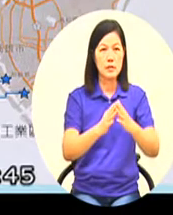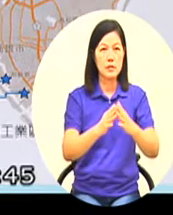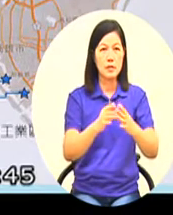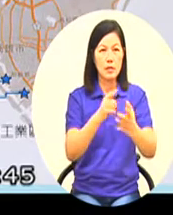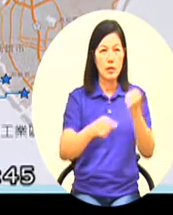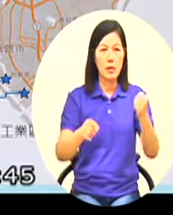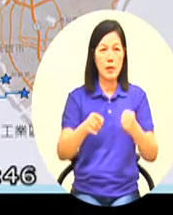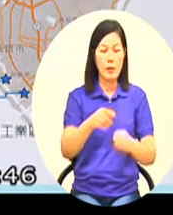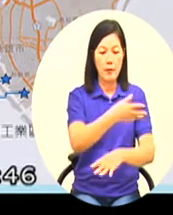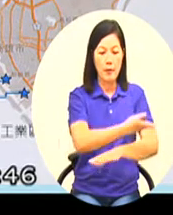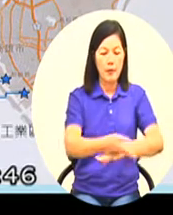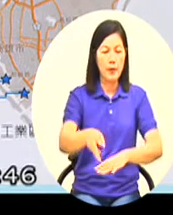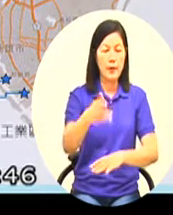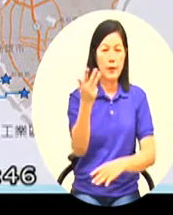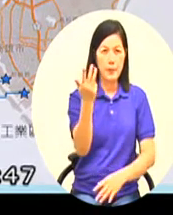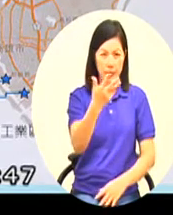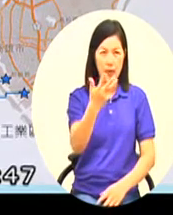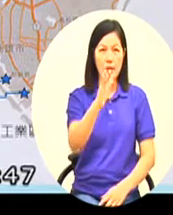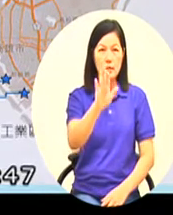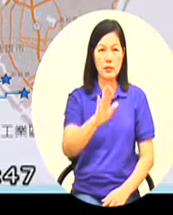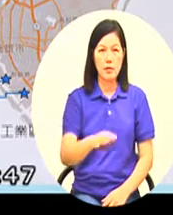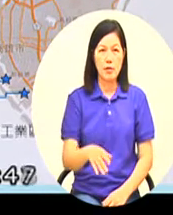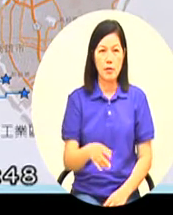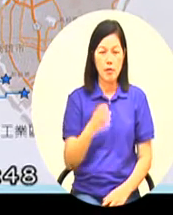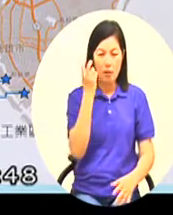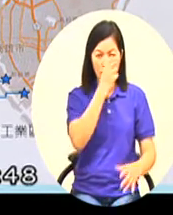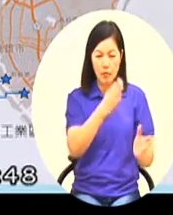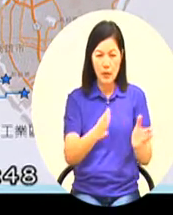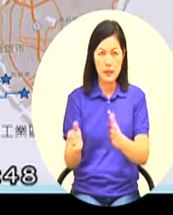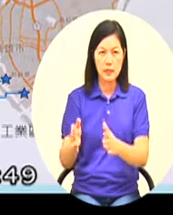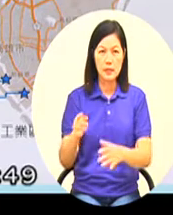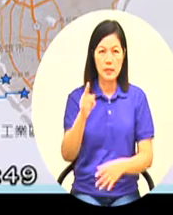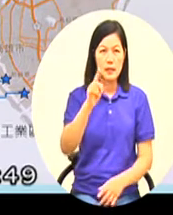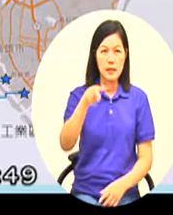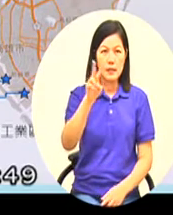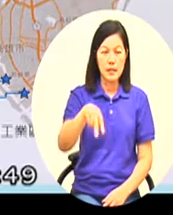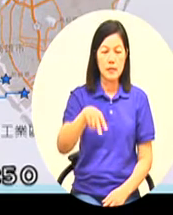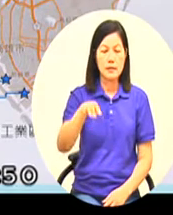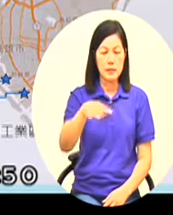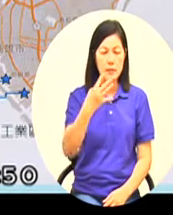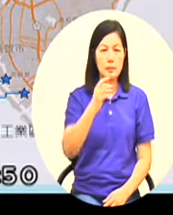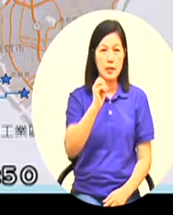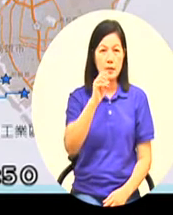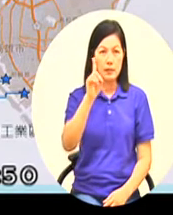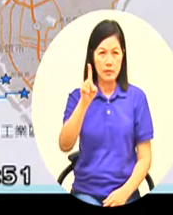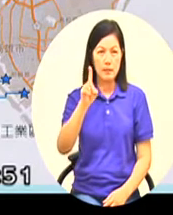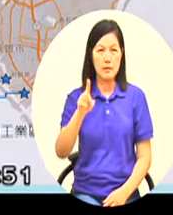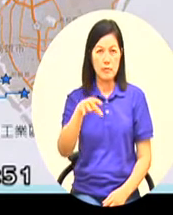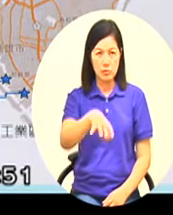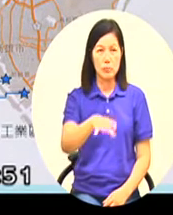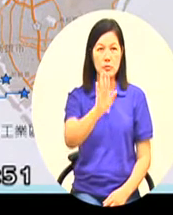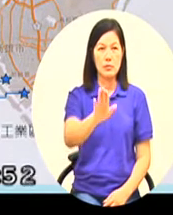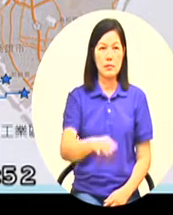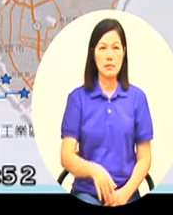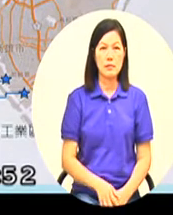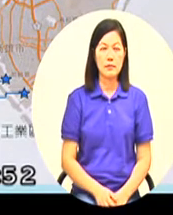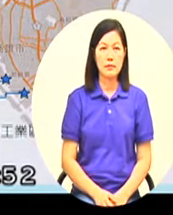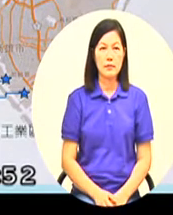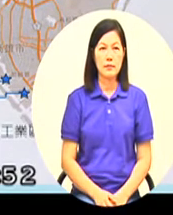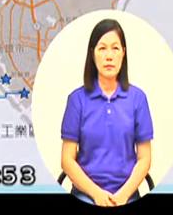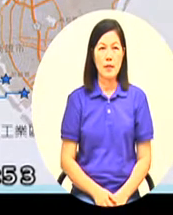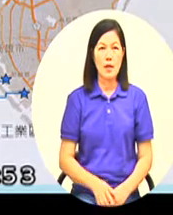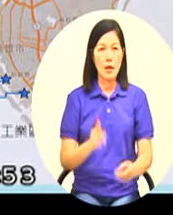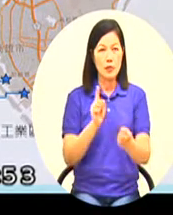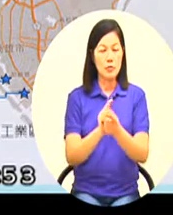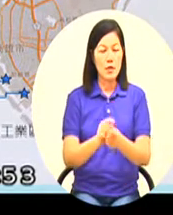河川，那列管的事业有2101家，这里面我们执行的重点包含对于相关的